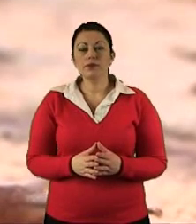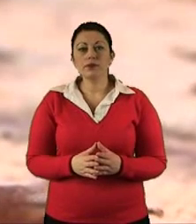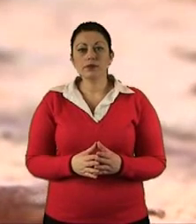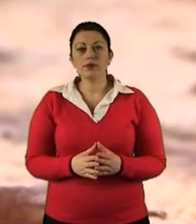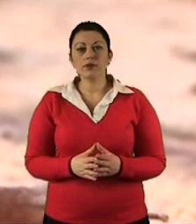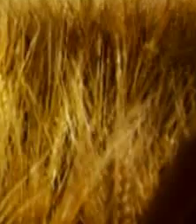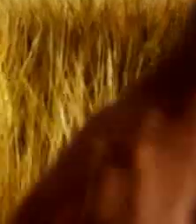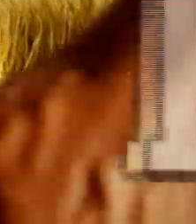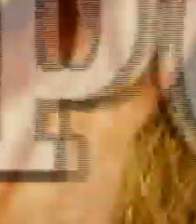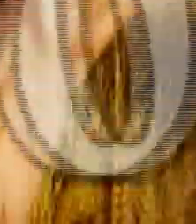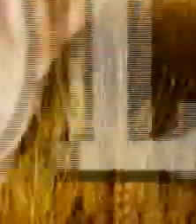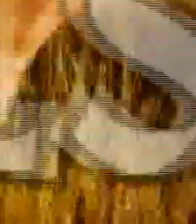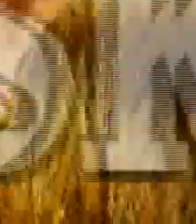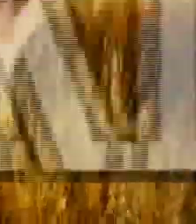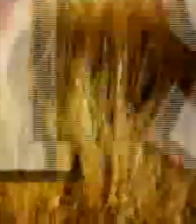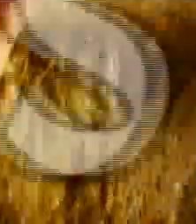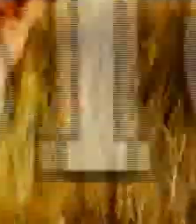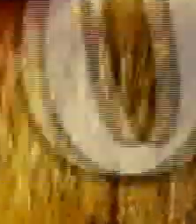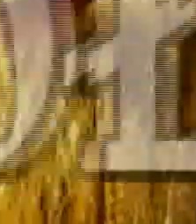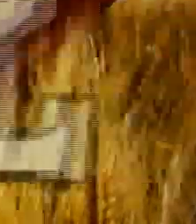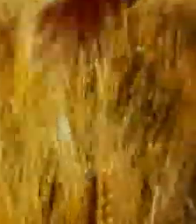Państwu opowiemy.